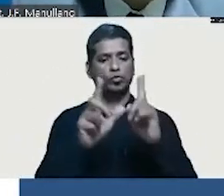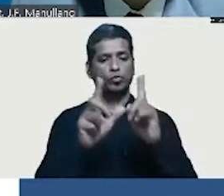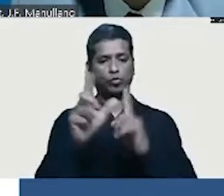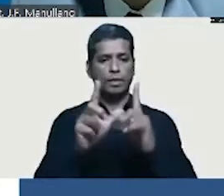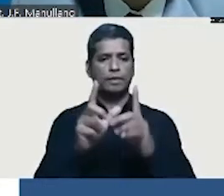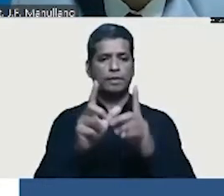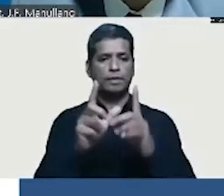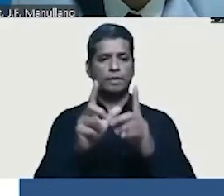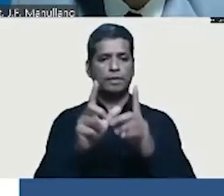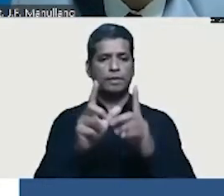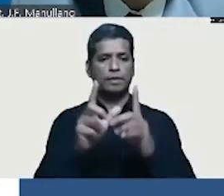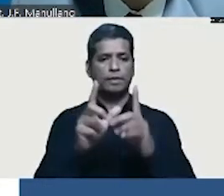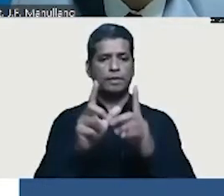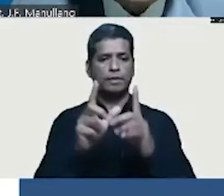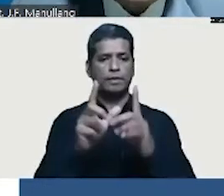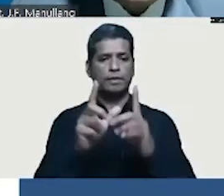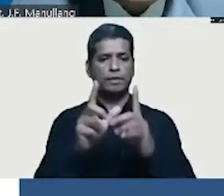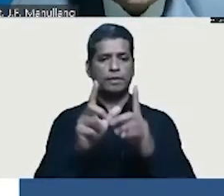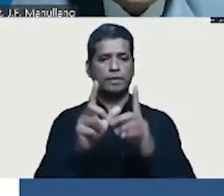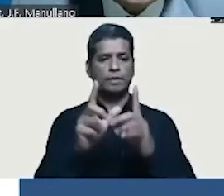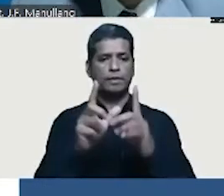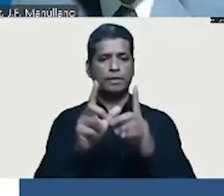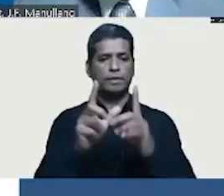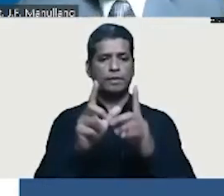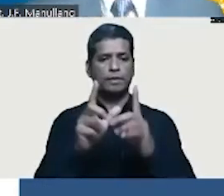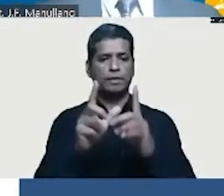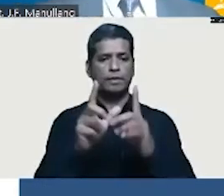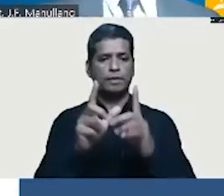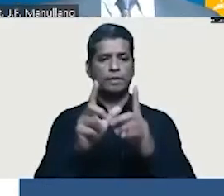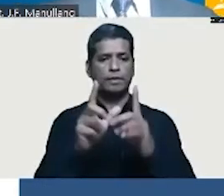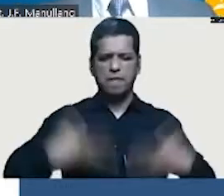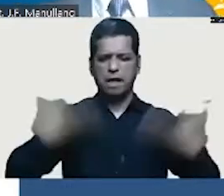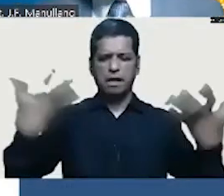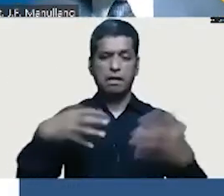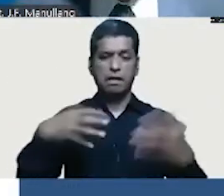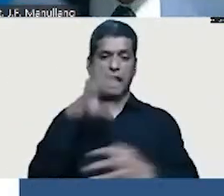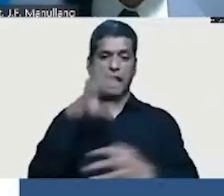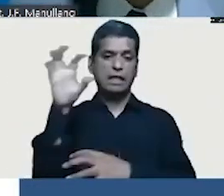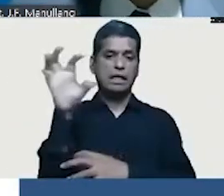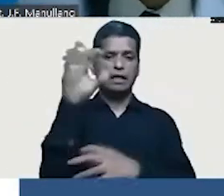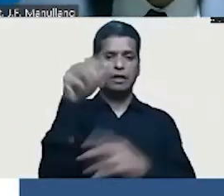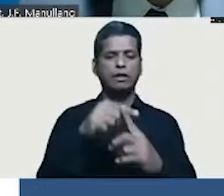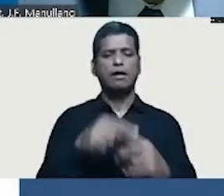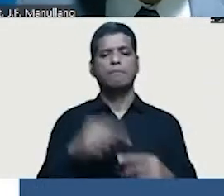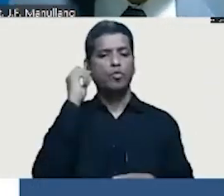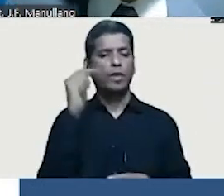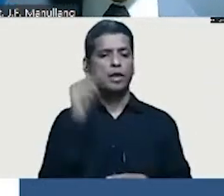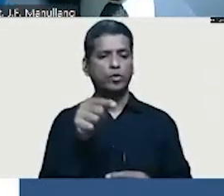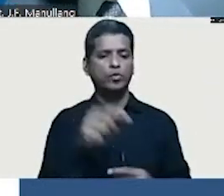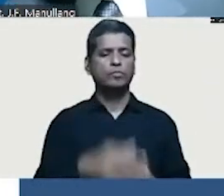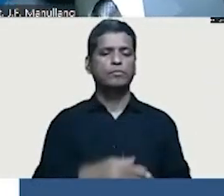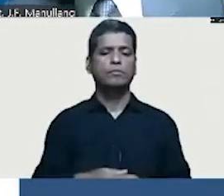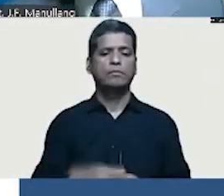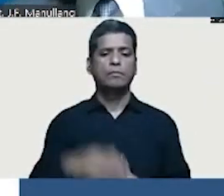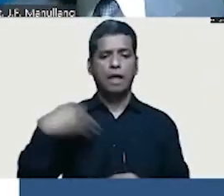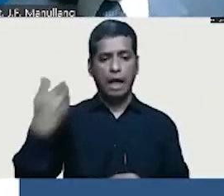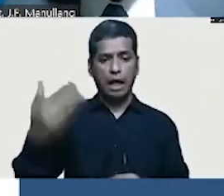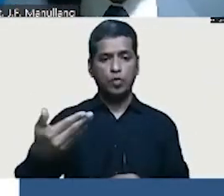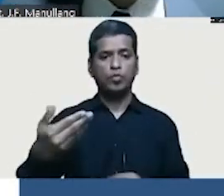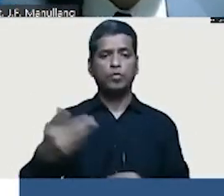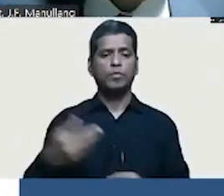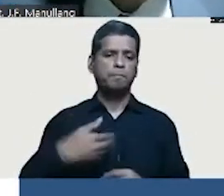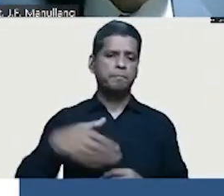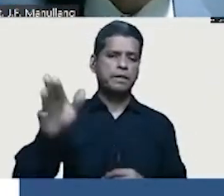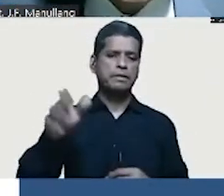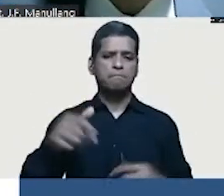maka marahlah naga itu kepada perempuan itu lalu pergi memerangi keturunan